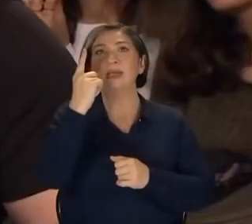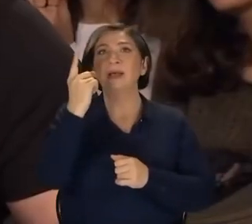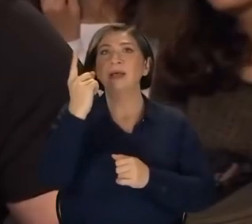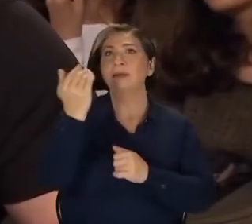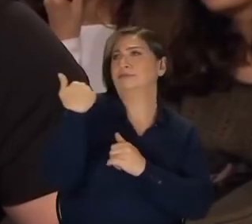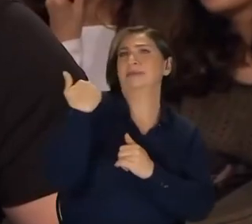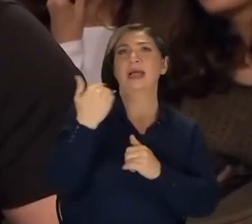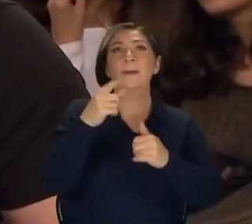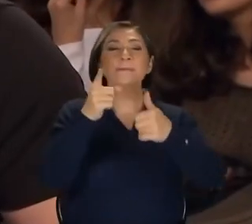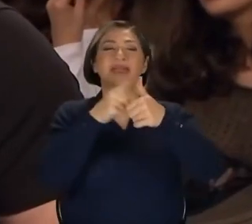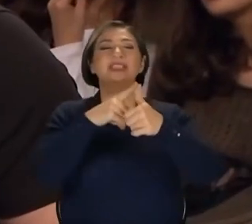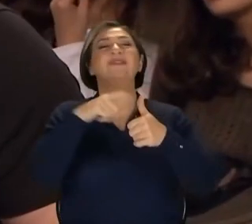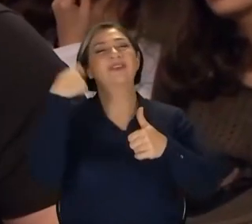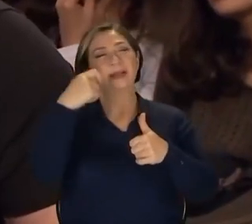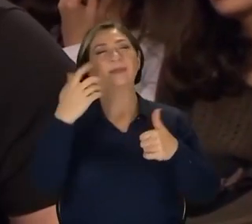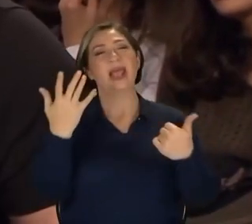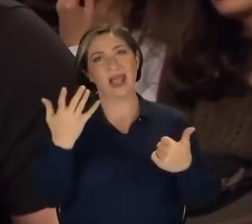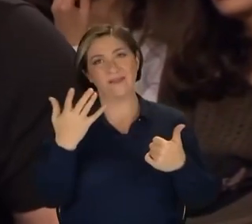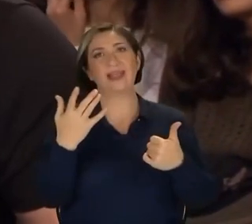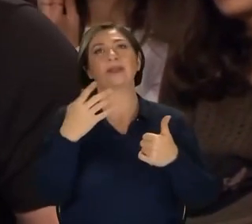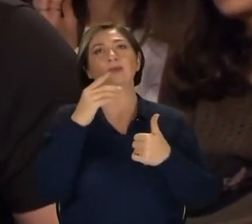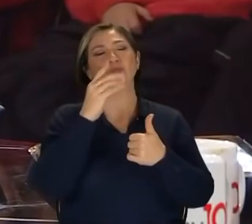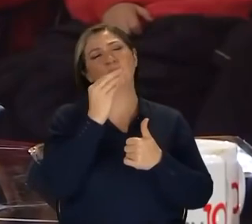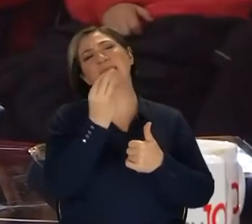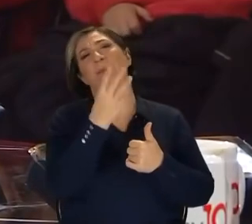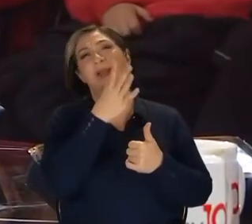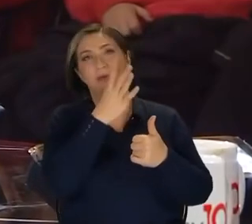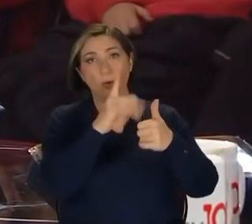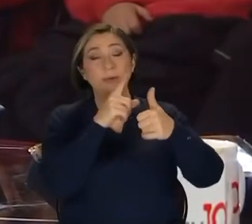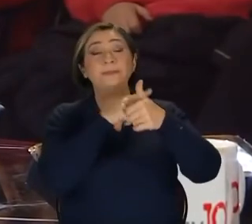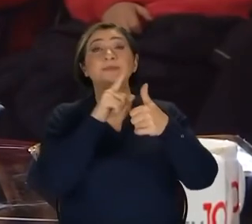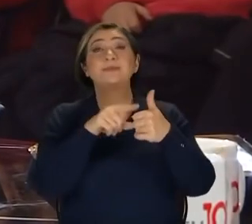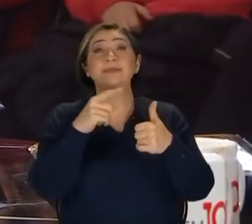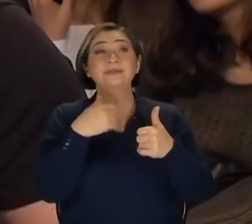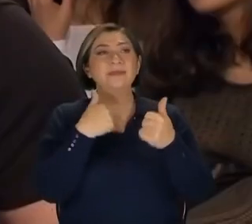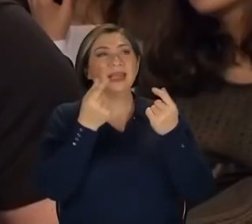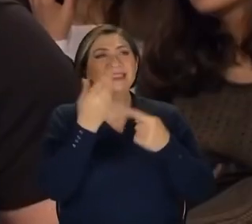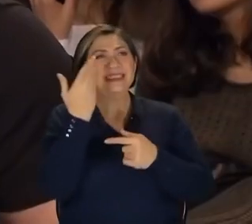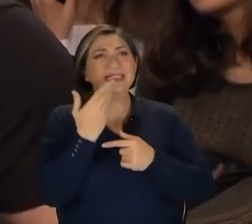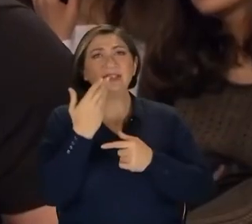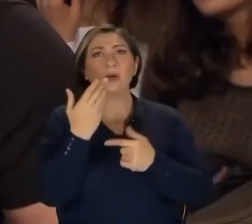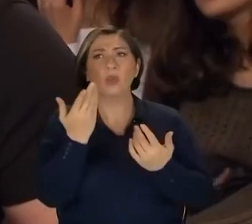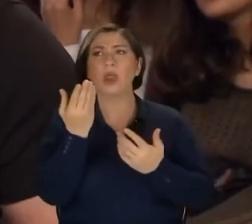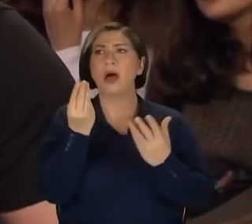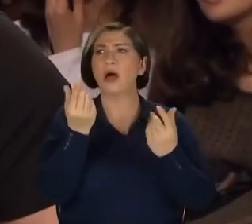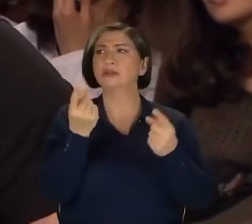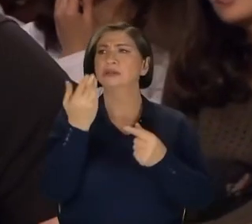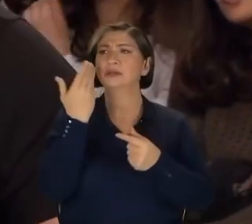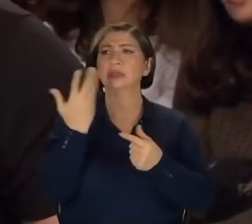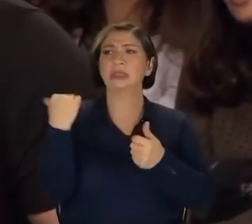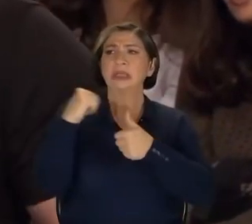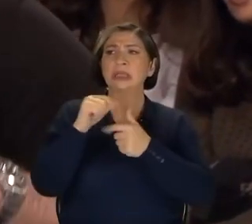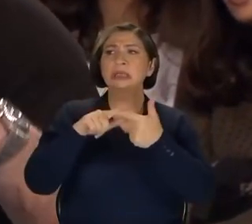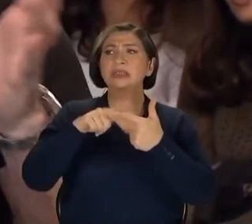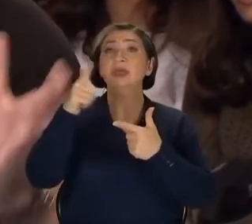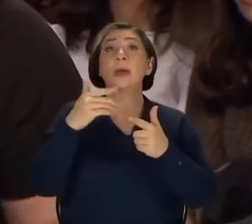reaksiyon oldu. Ya birinci film elbette az izlendi. Bu çok bilinen bir gerçek. Ben az izlenince şimdi ulan az izlendi niye ikincisini çektin